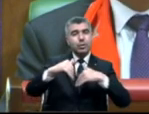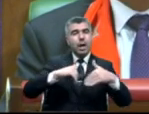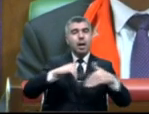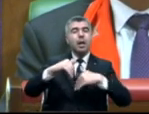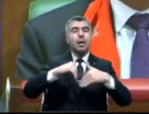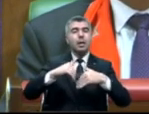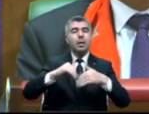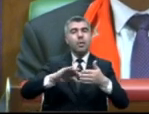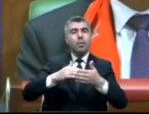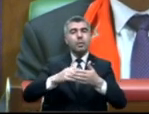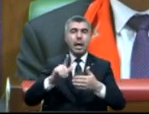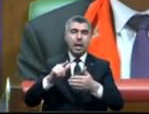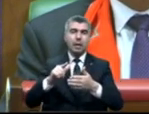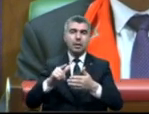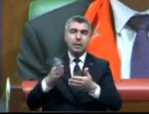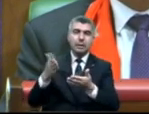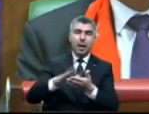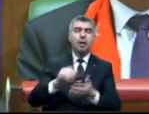الشارع العام.